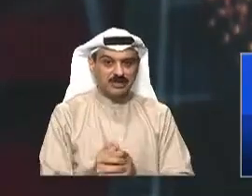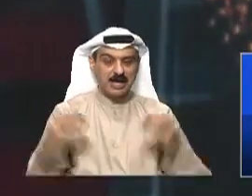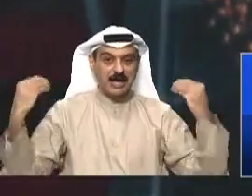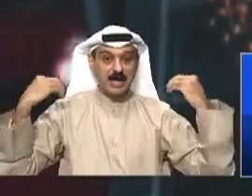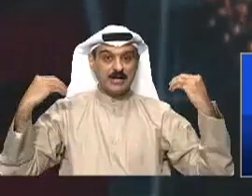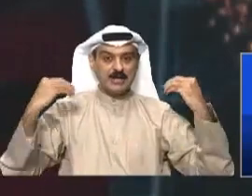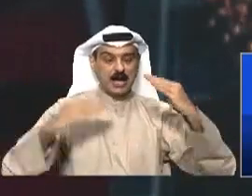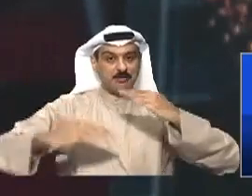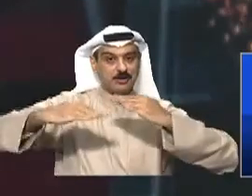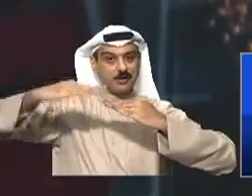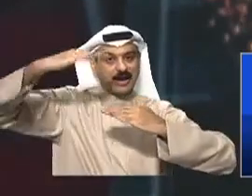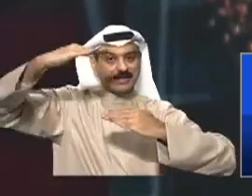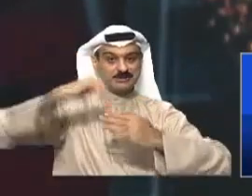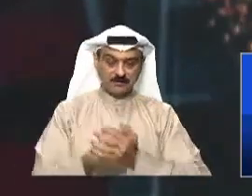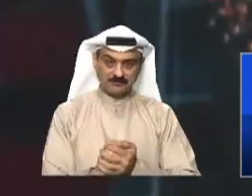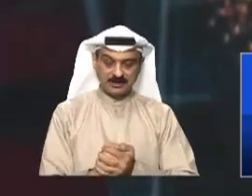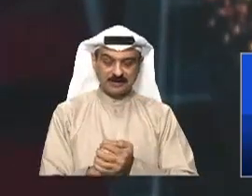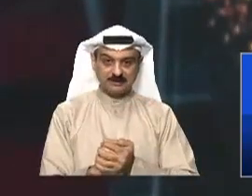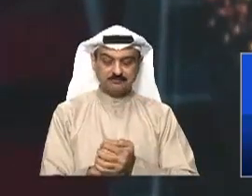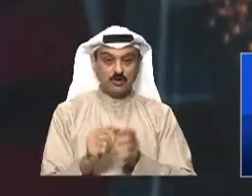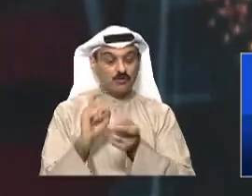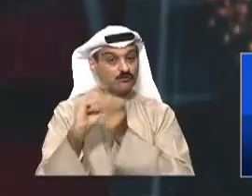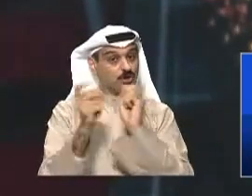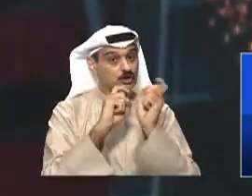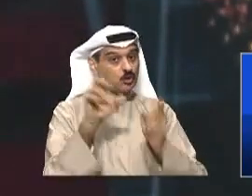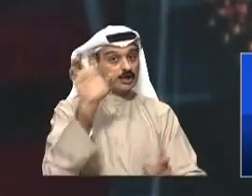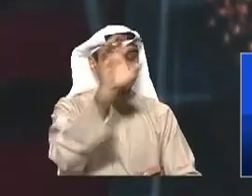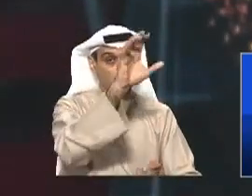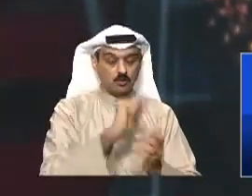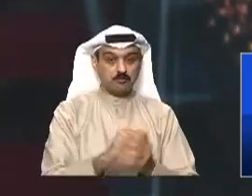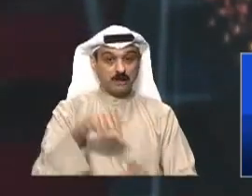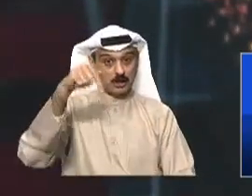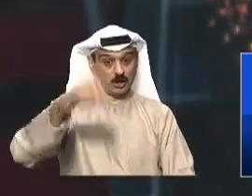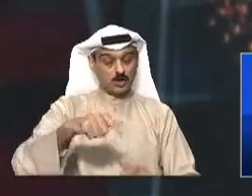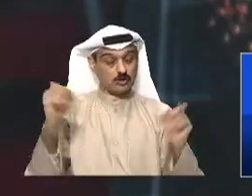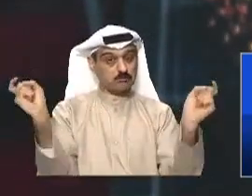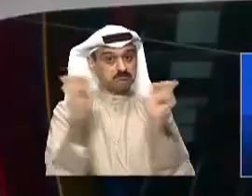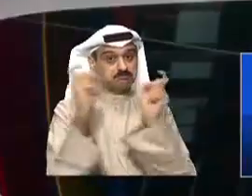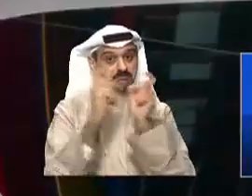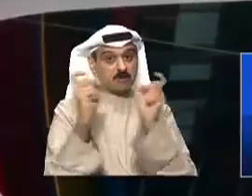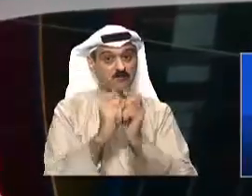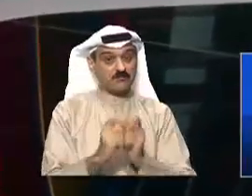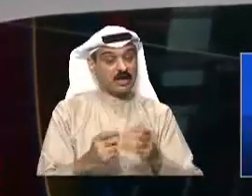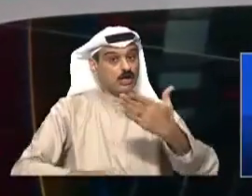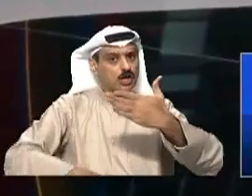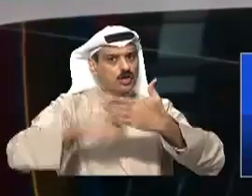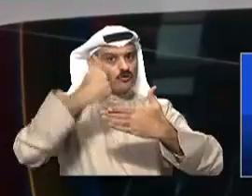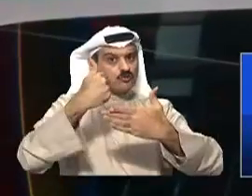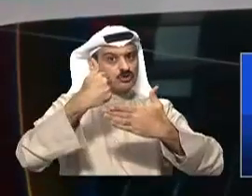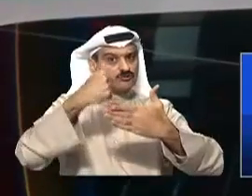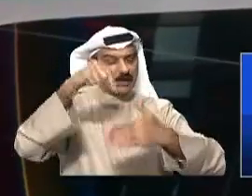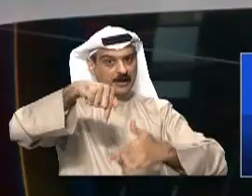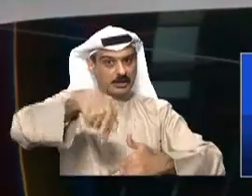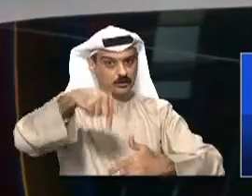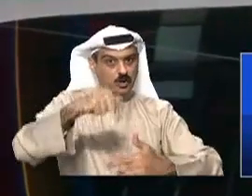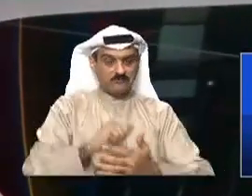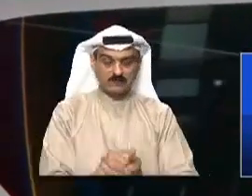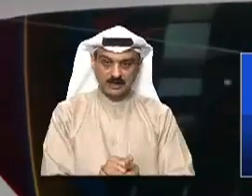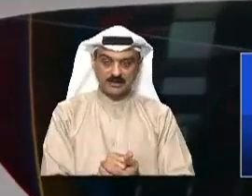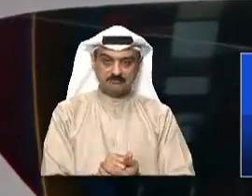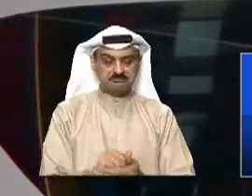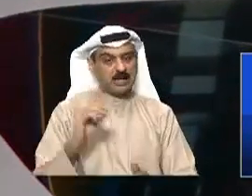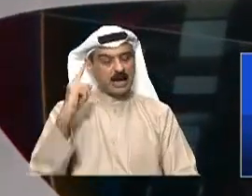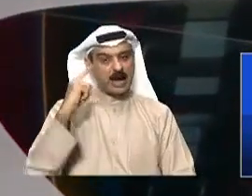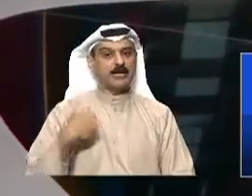عالي سواء في جميع الدوريات الأوروبية. فأنا أعتقد مباراة اليوم من سيفوز فيها أو من سيفوز في هذه المباراة أنا